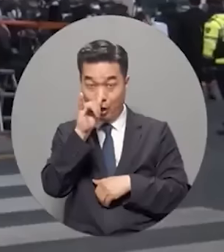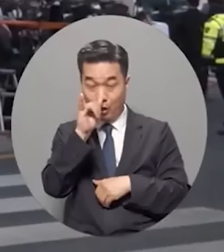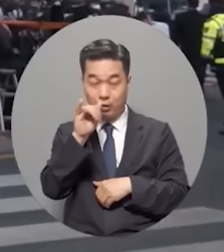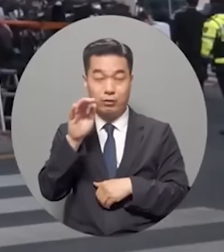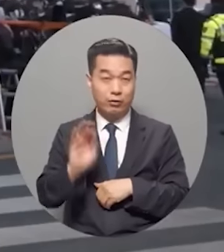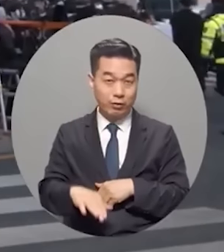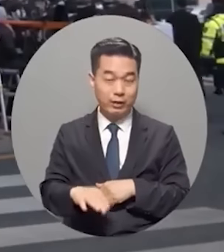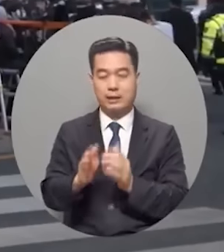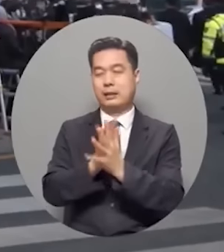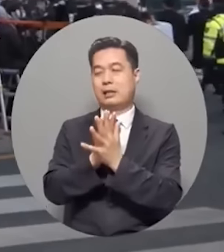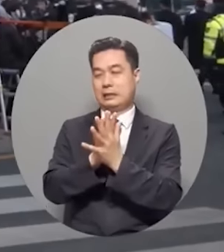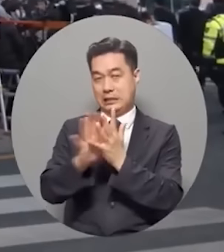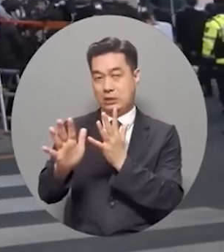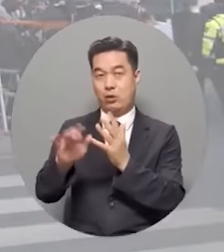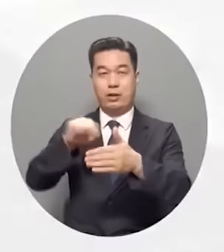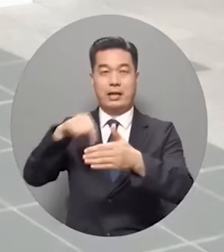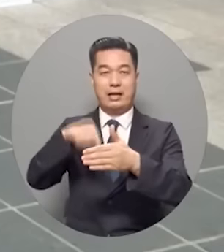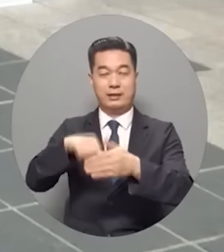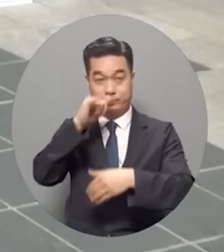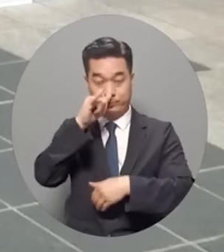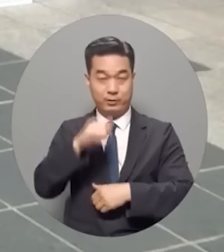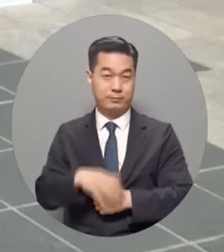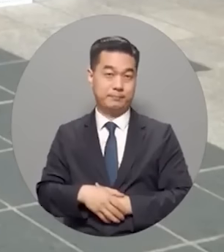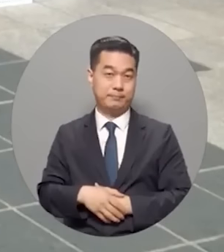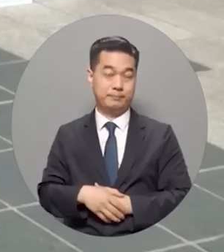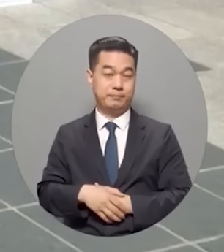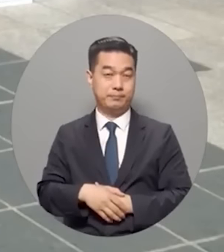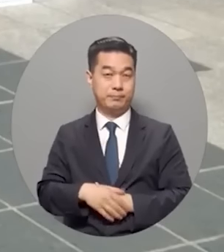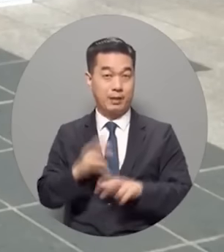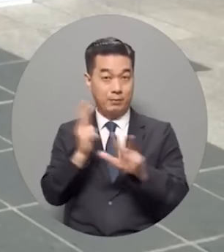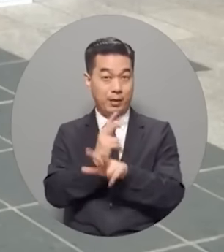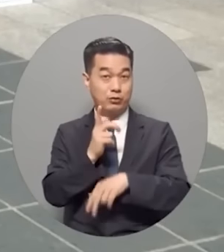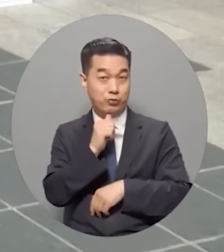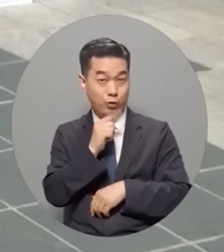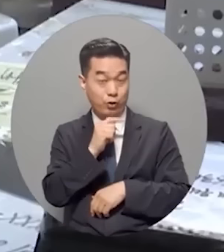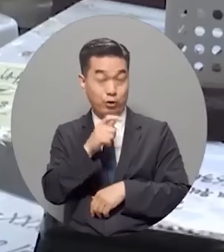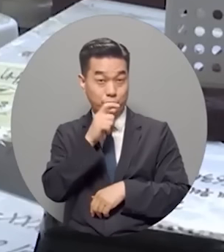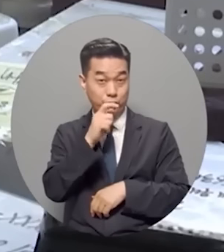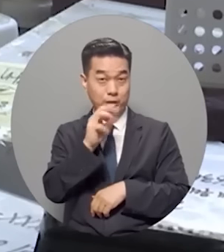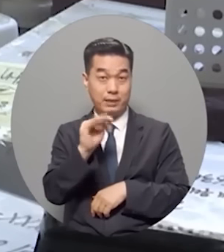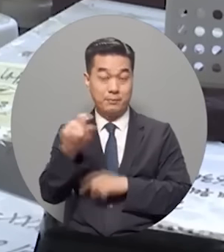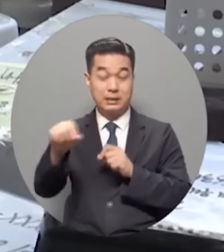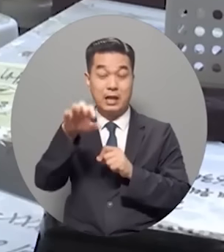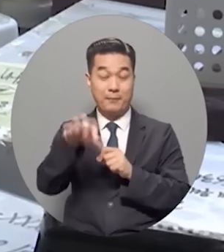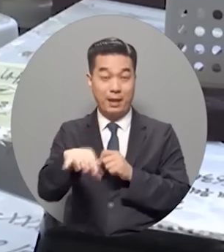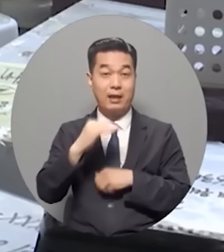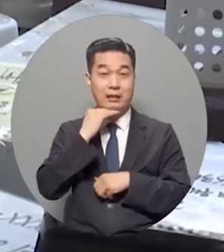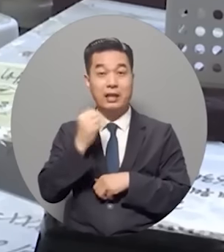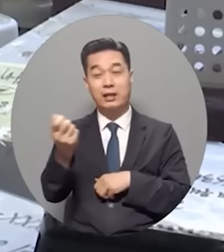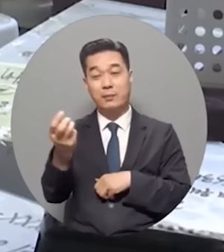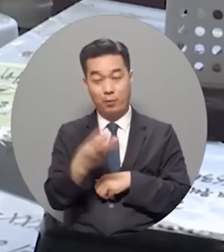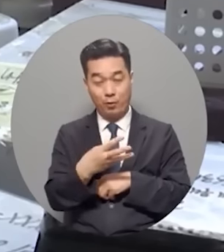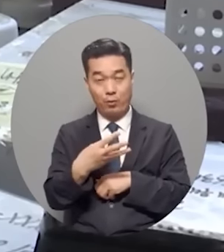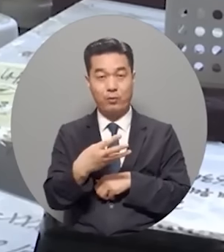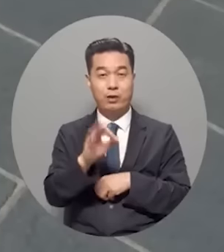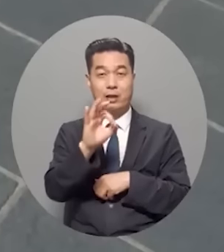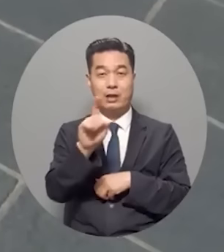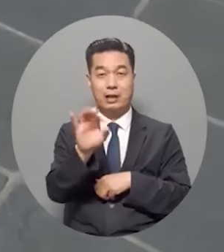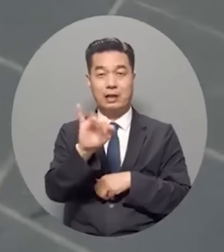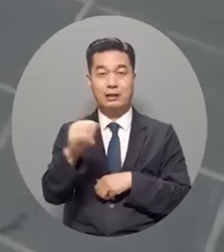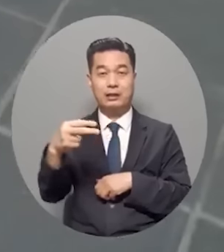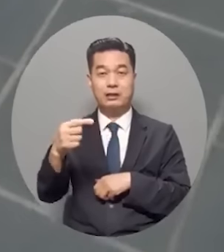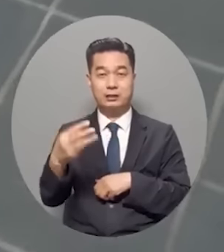나름의 질서 안에서 움직입니다. 매주 월요일과 수요일 MBC 사옥 앞에는 대기번호와 아이돌 그룹명이 적힌